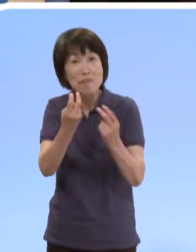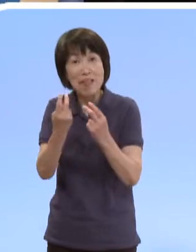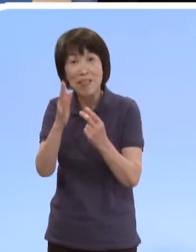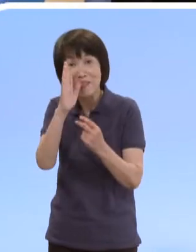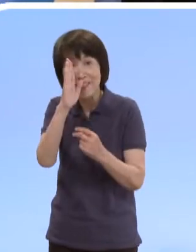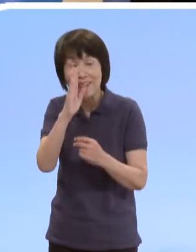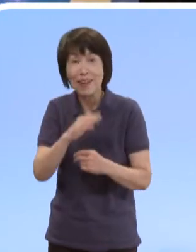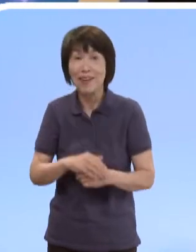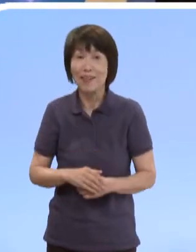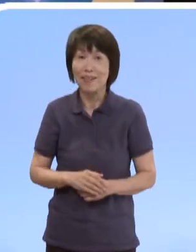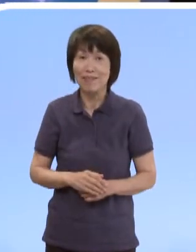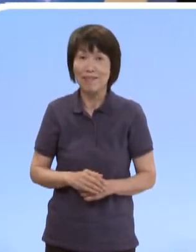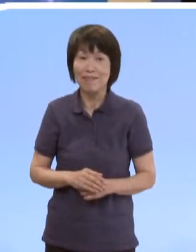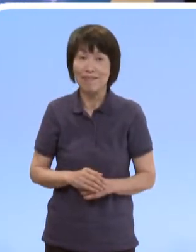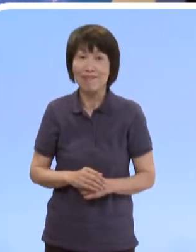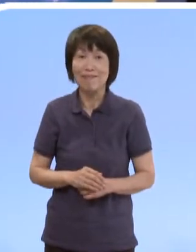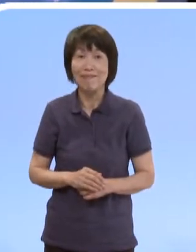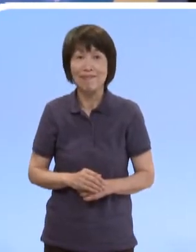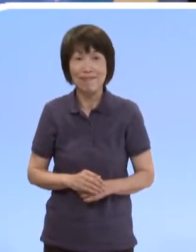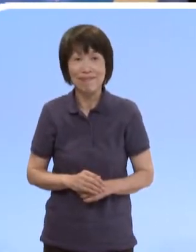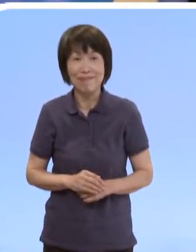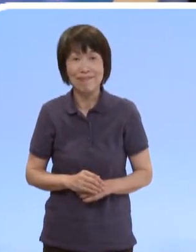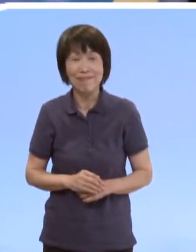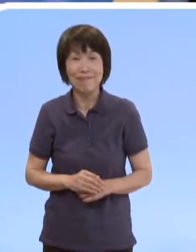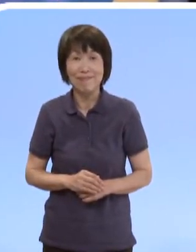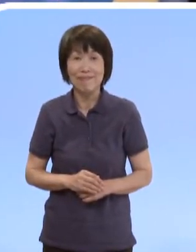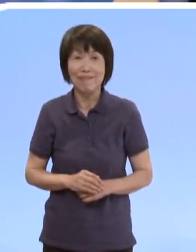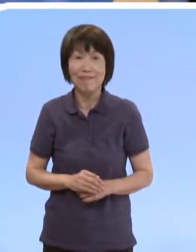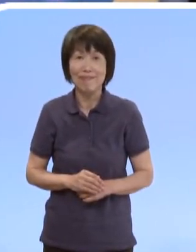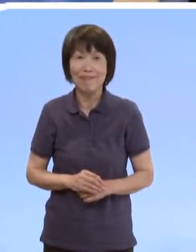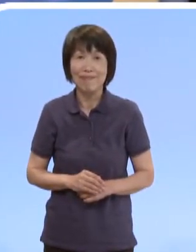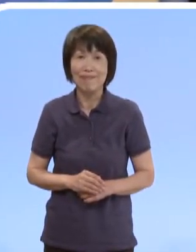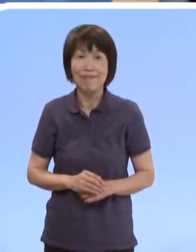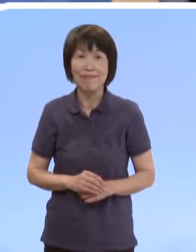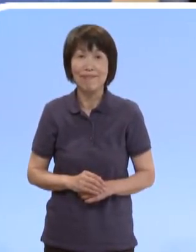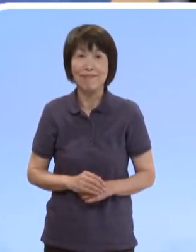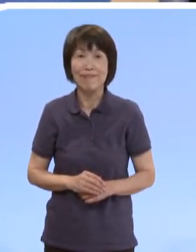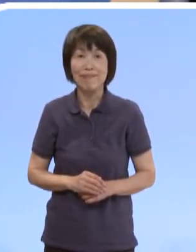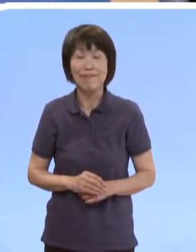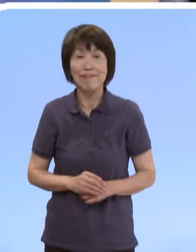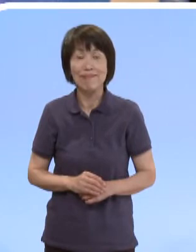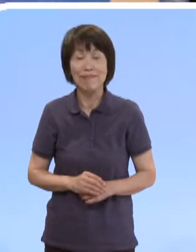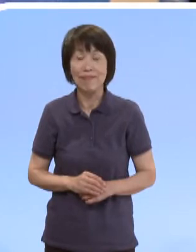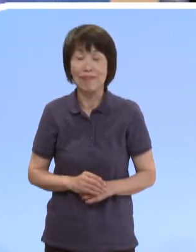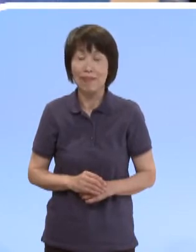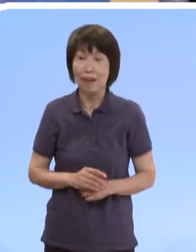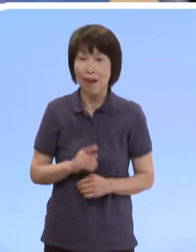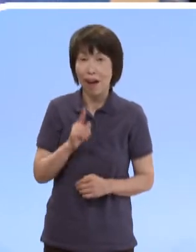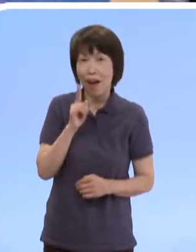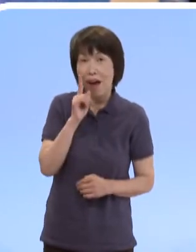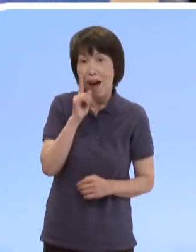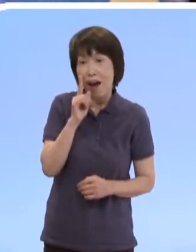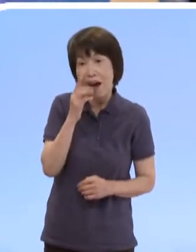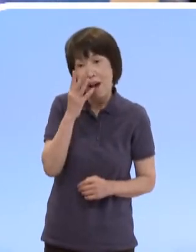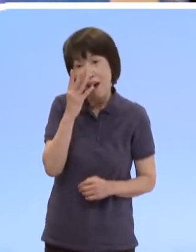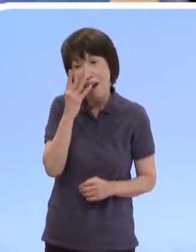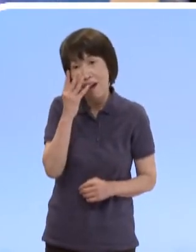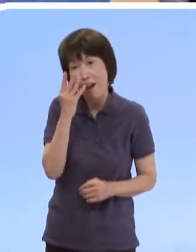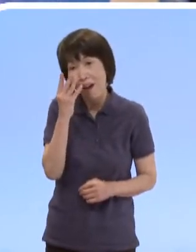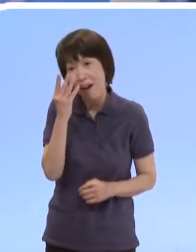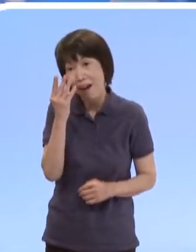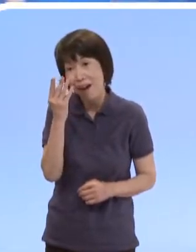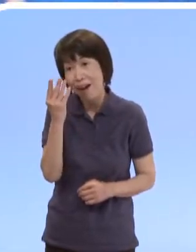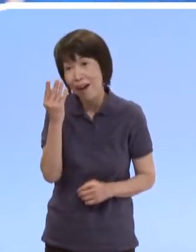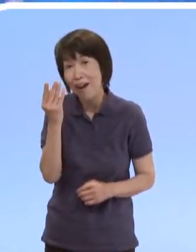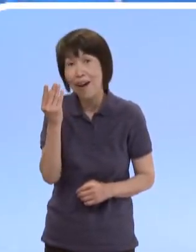同じ星がずっと上がったり下がったりキラキラ輝き続けるのでしばらく見ててください。 わあ、素敵素